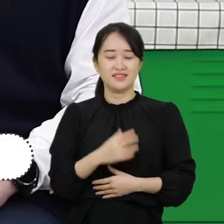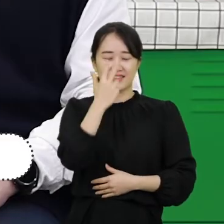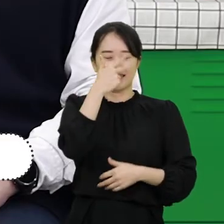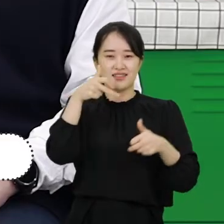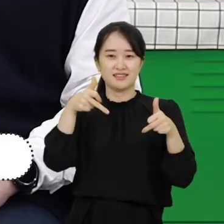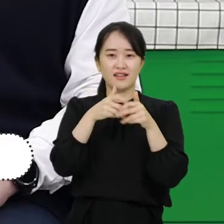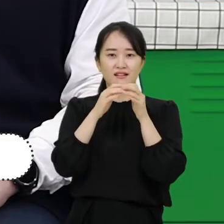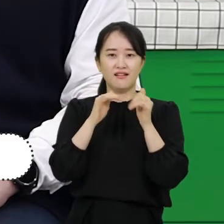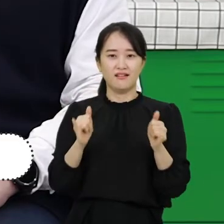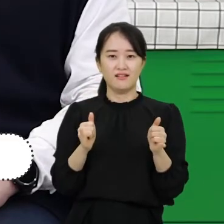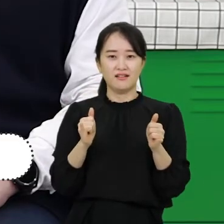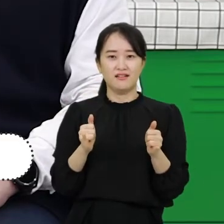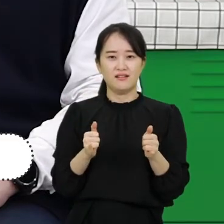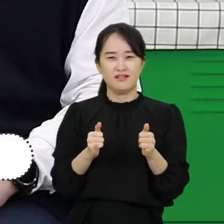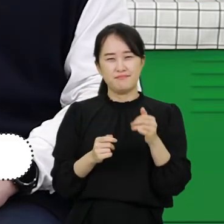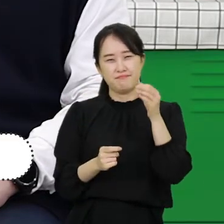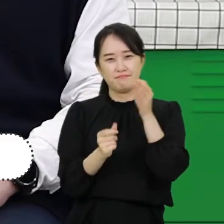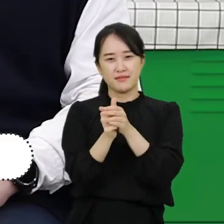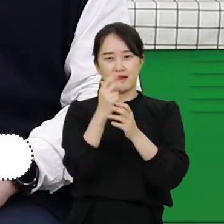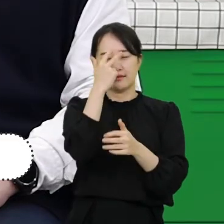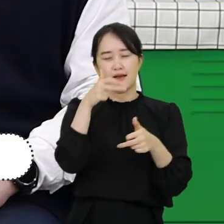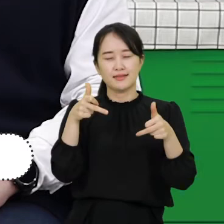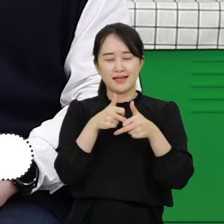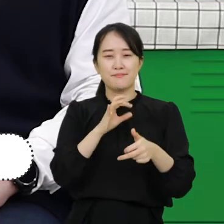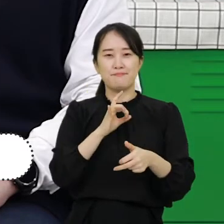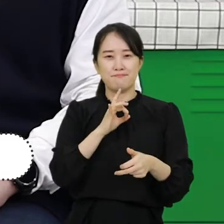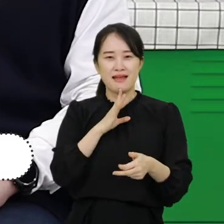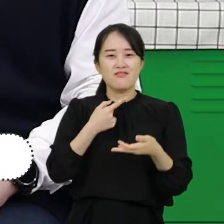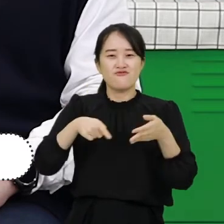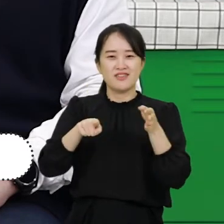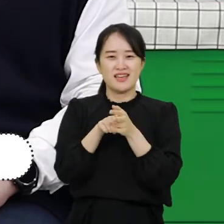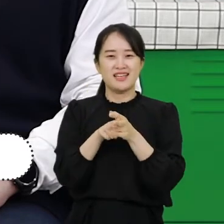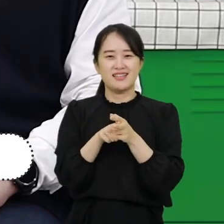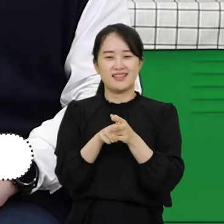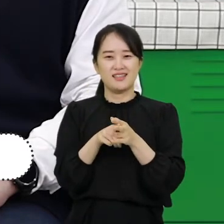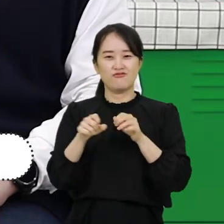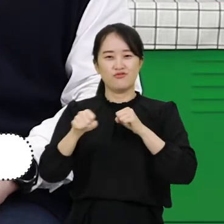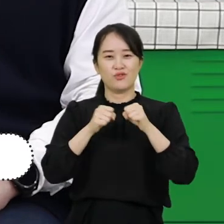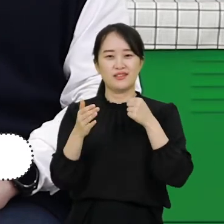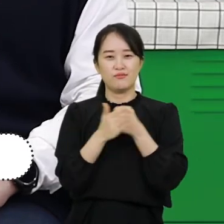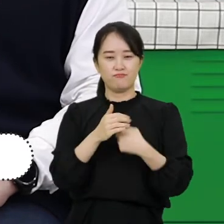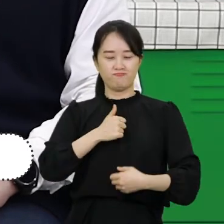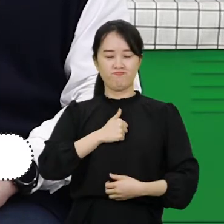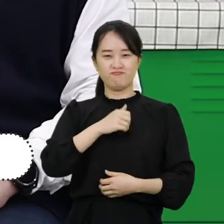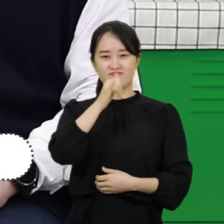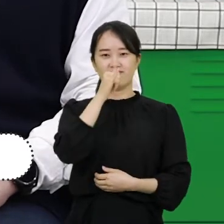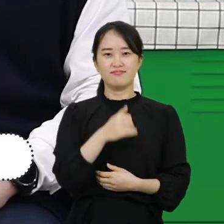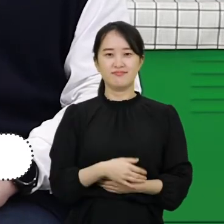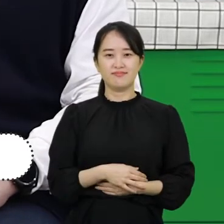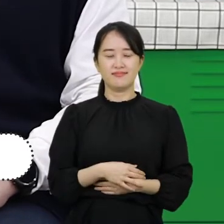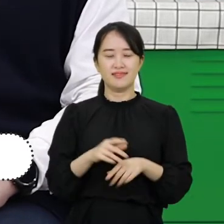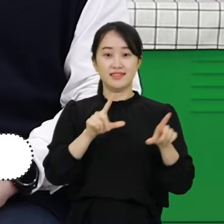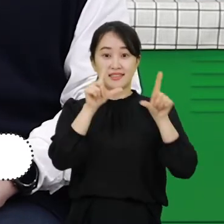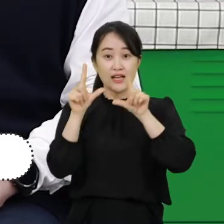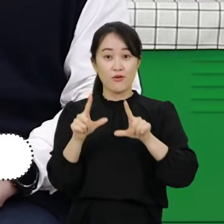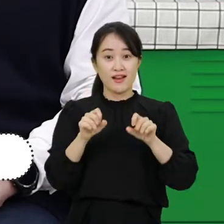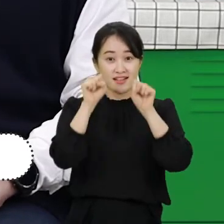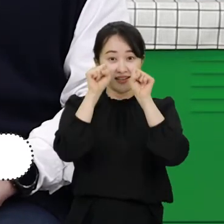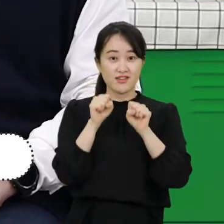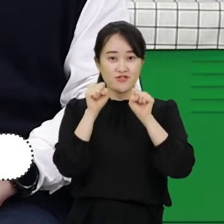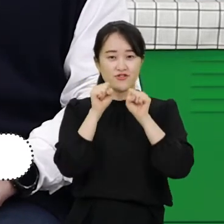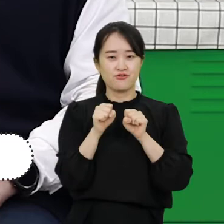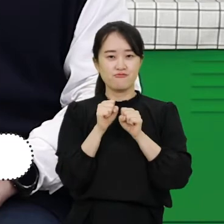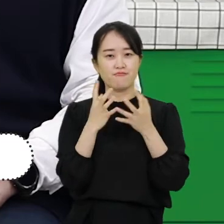경기인데 시각장애인들에게는 유일한 시각장애인들만을 위한 스포츠이기 때문에 자부심도 있고